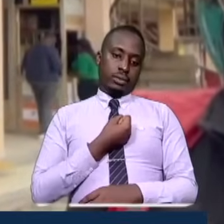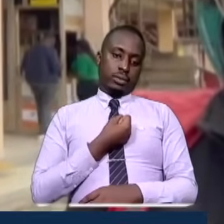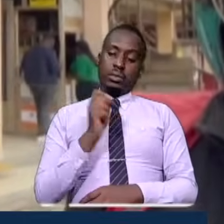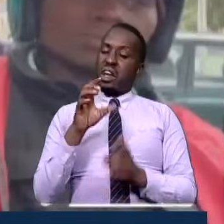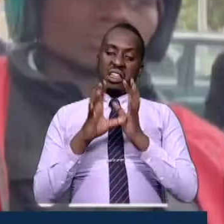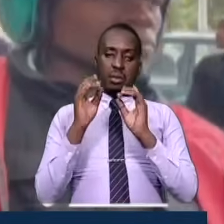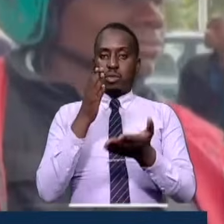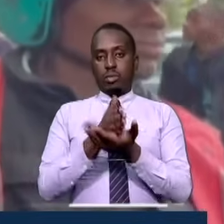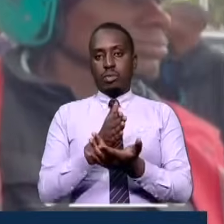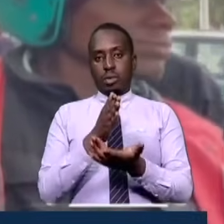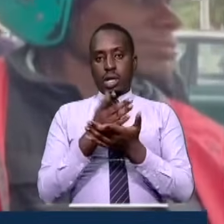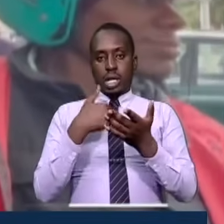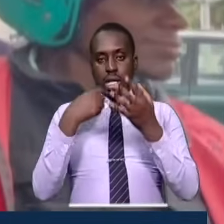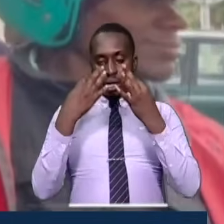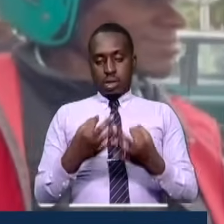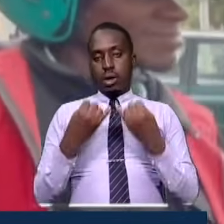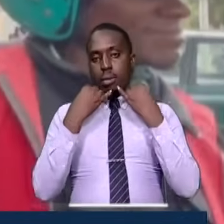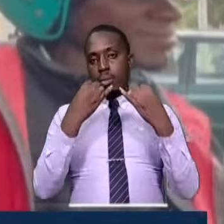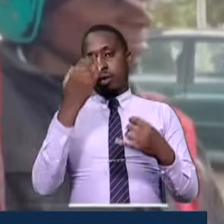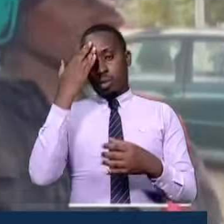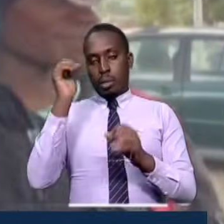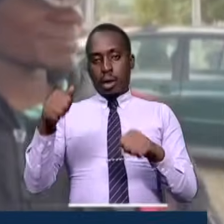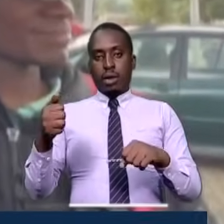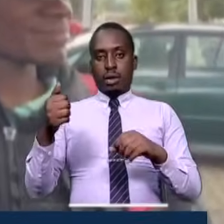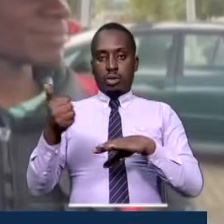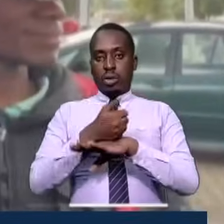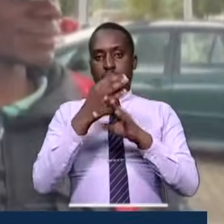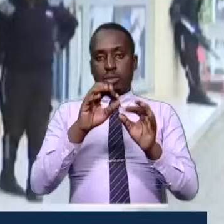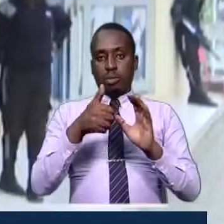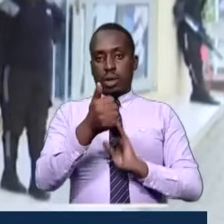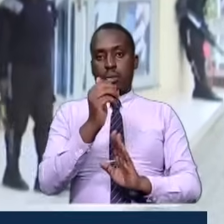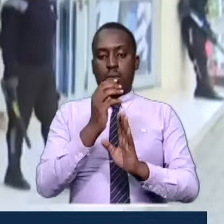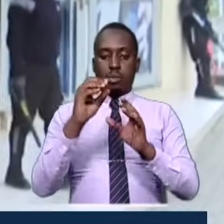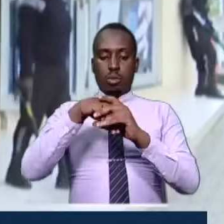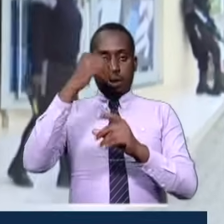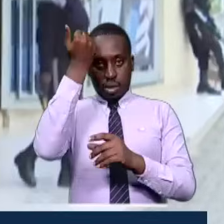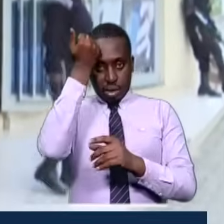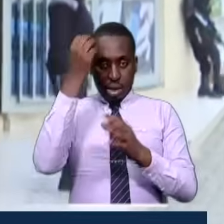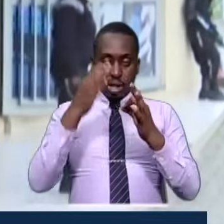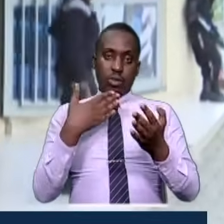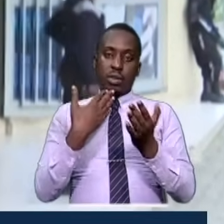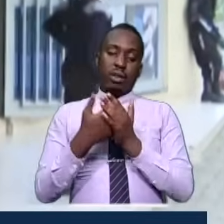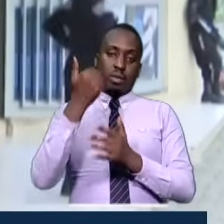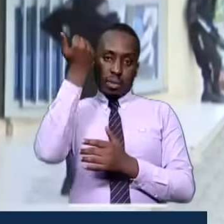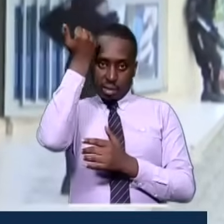ntari bikabize ikintu njye nababwira nuko bashyira ibintu byabo mu bwishingizi ni ukuvanga icyiza cy'ubwishingizi